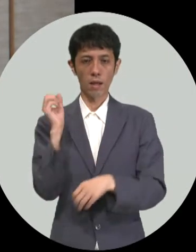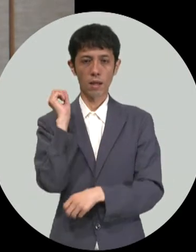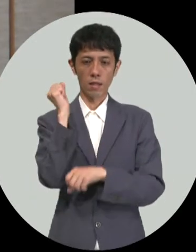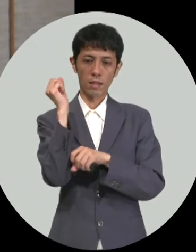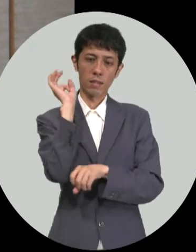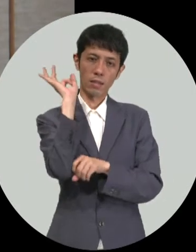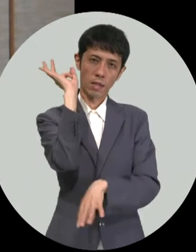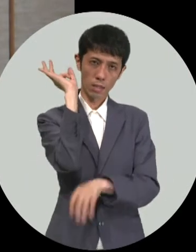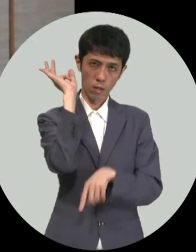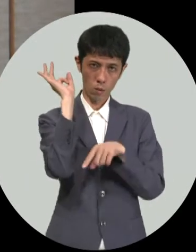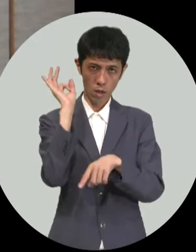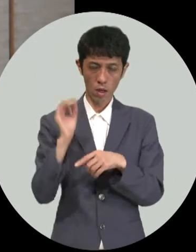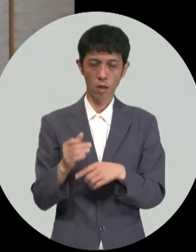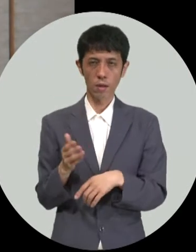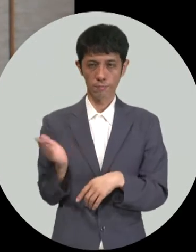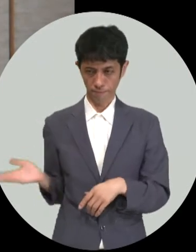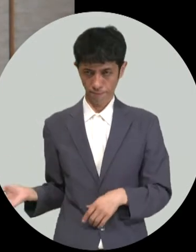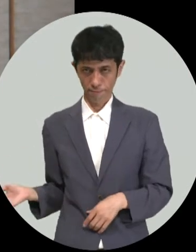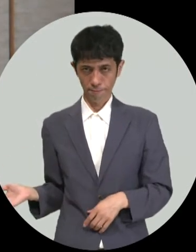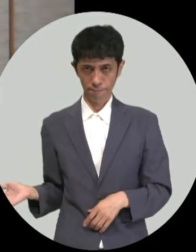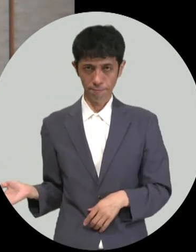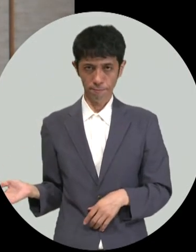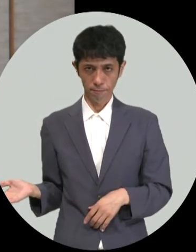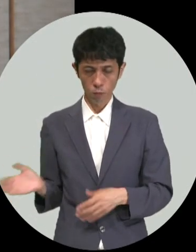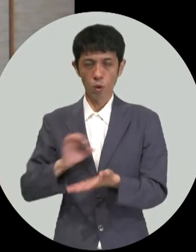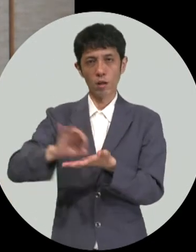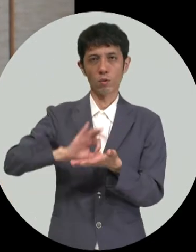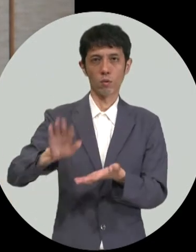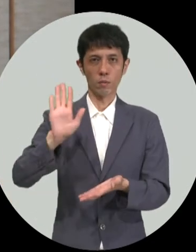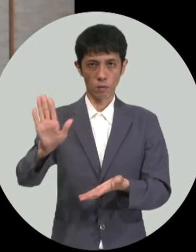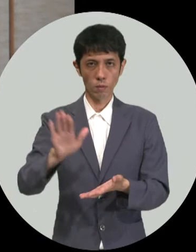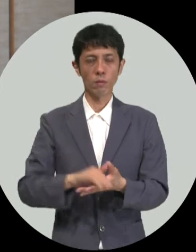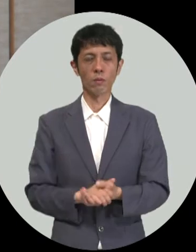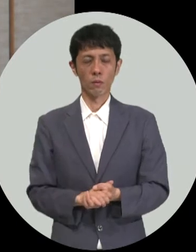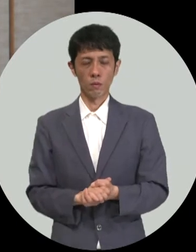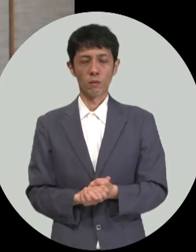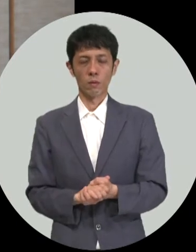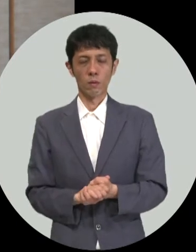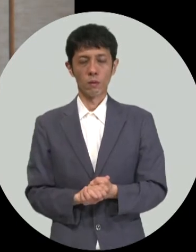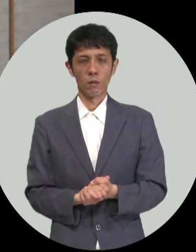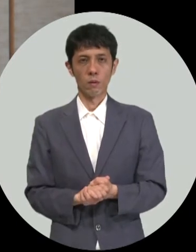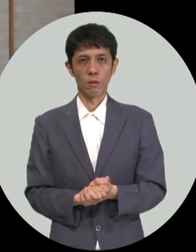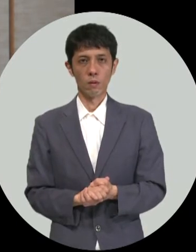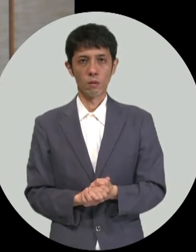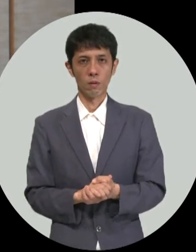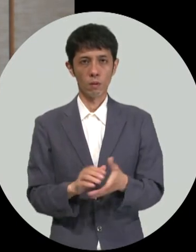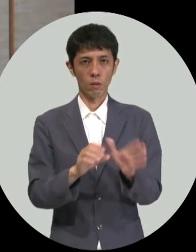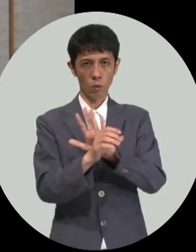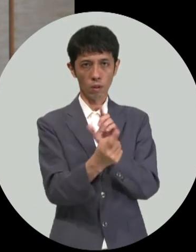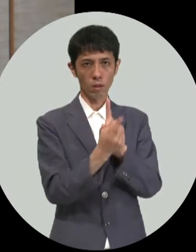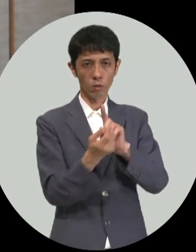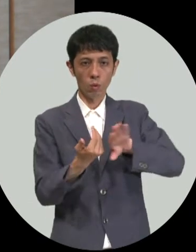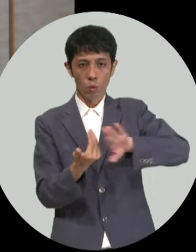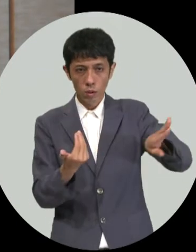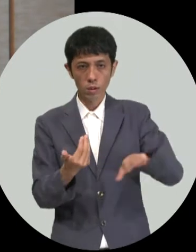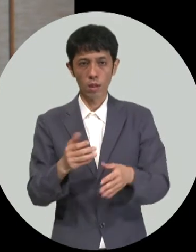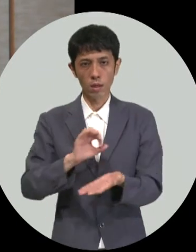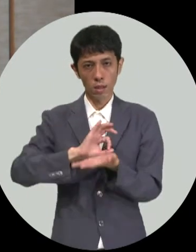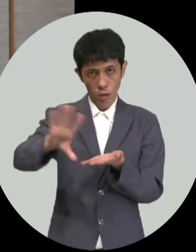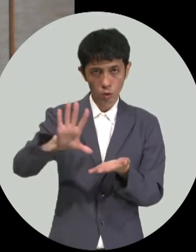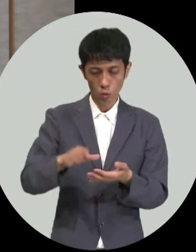ては国出金等を最大限活用しております。新型コロナウイルス感染症対策を除いた歳出は